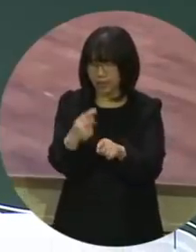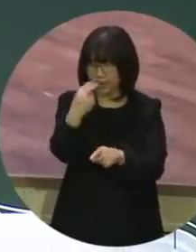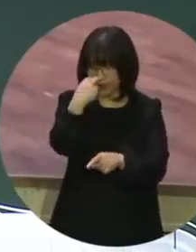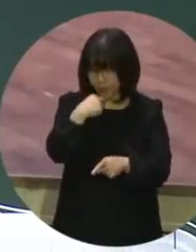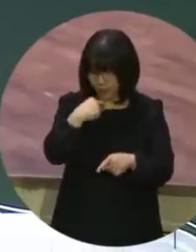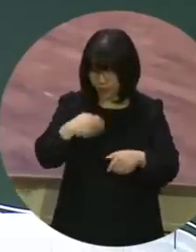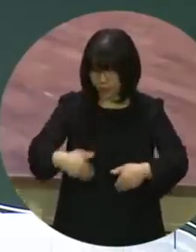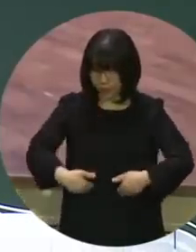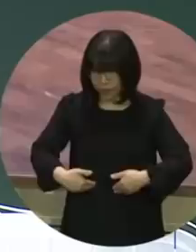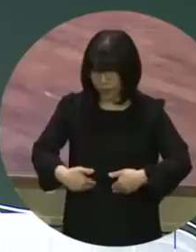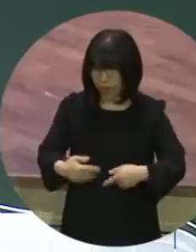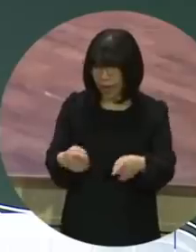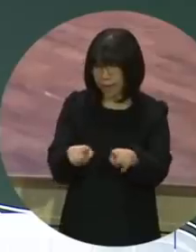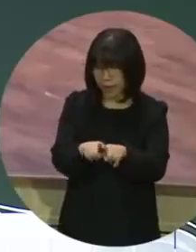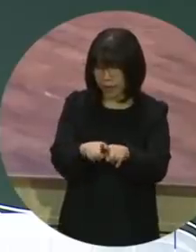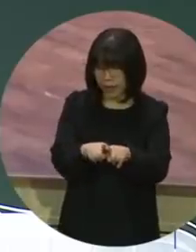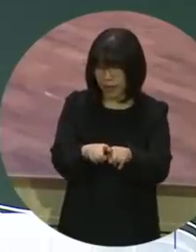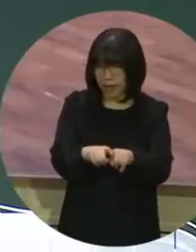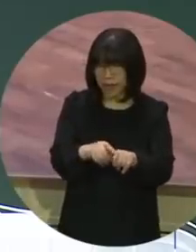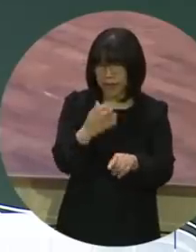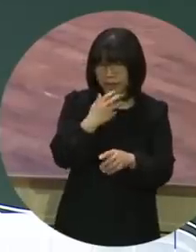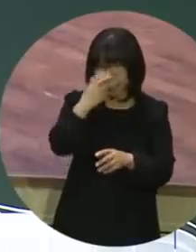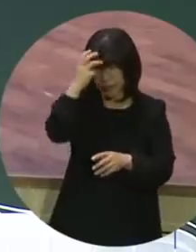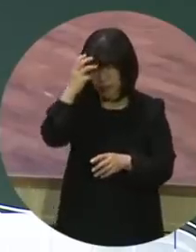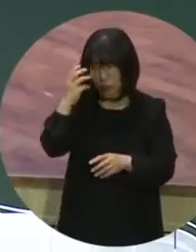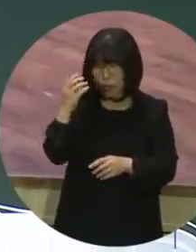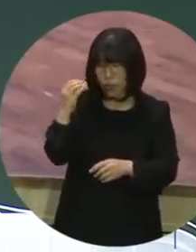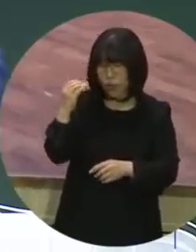함께 가는 특성이 있어요.